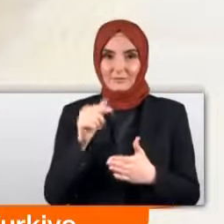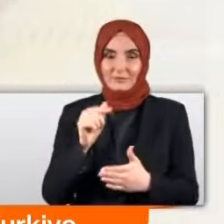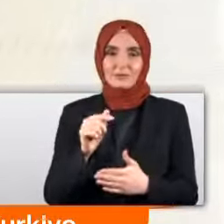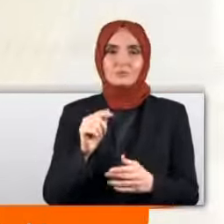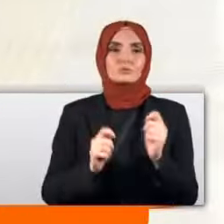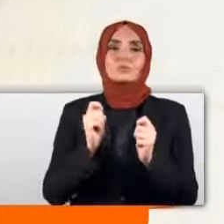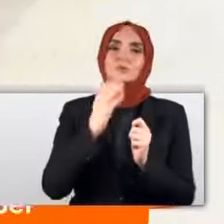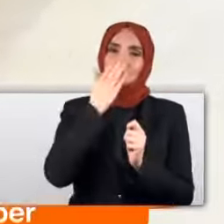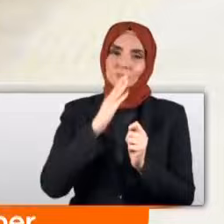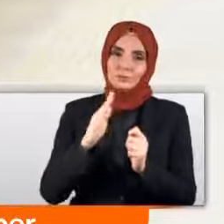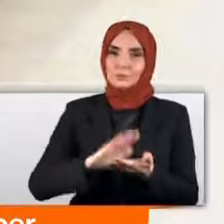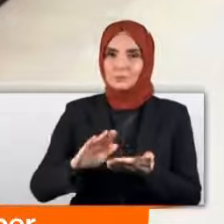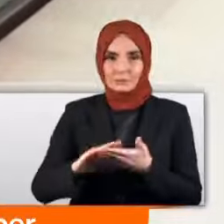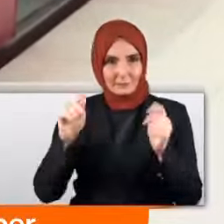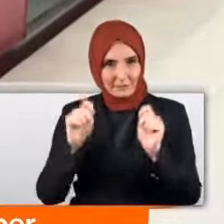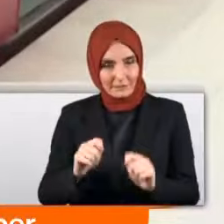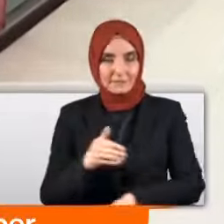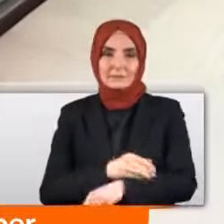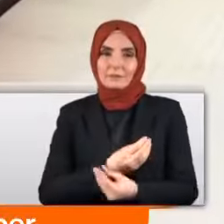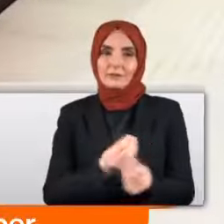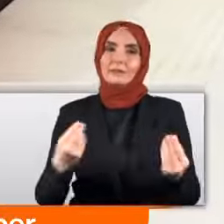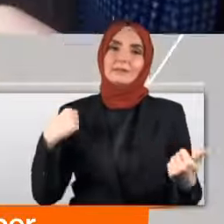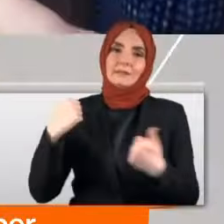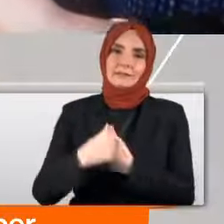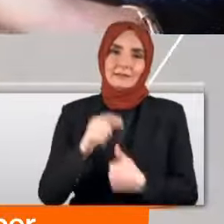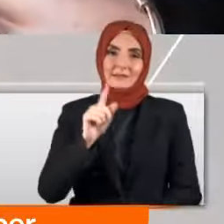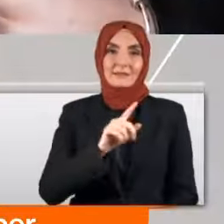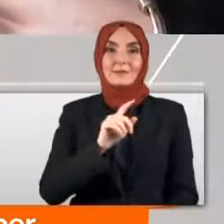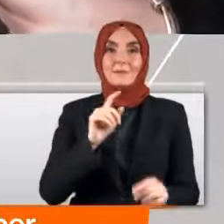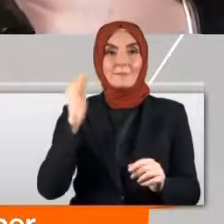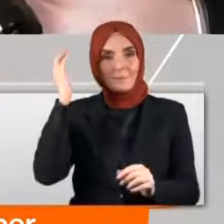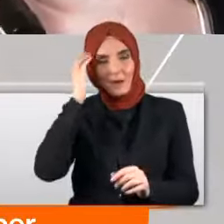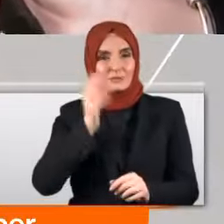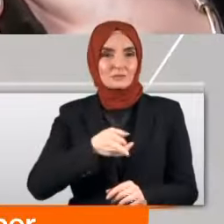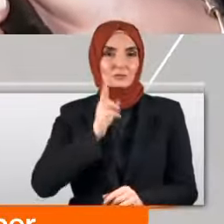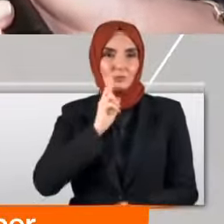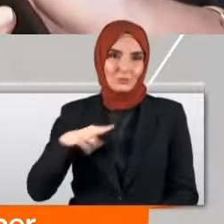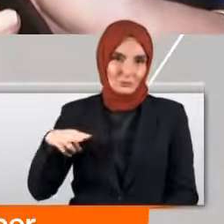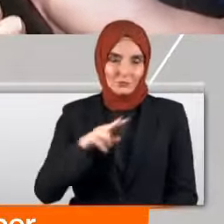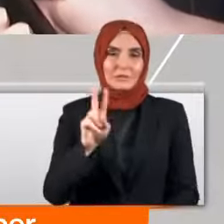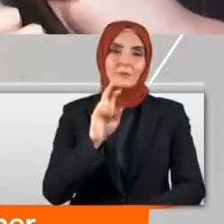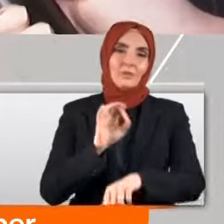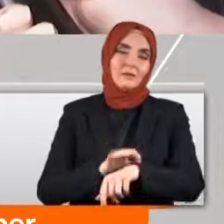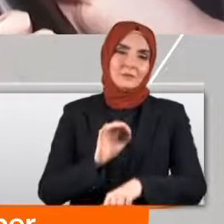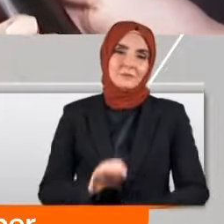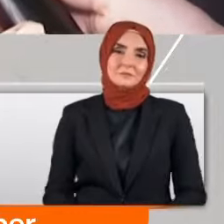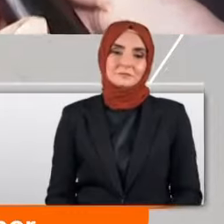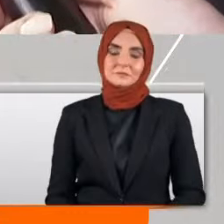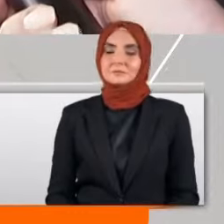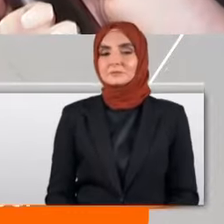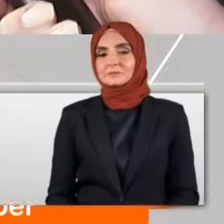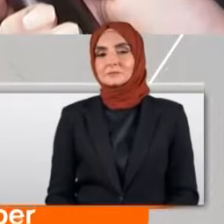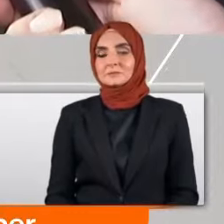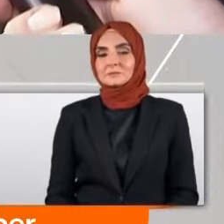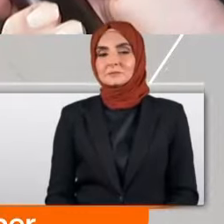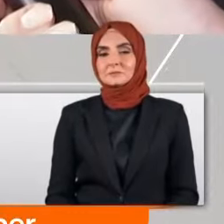sunuluyor. Tek yönlü seyahat süresi ise 20 dakika olacak. Burası tabii 140 yıllık bir hat hizmet etmiş.